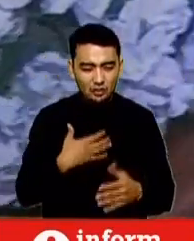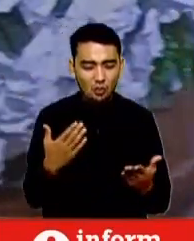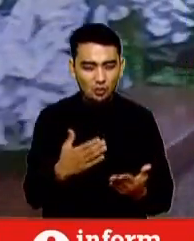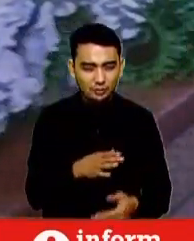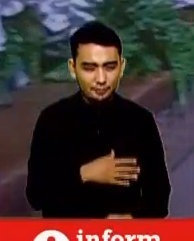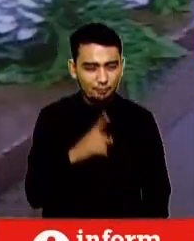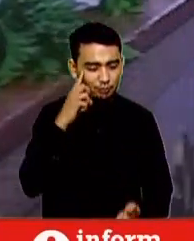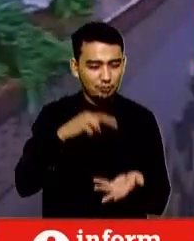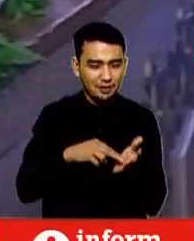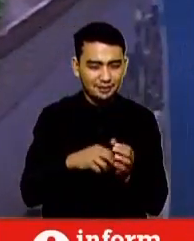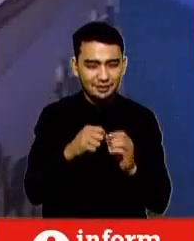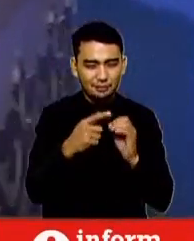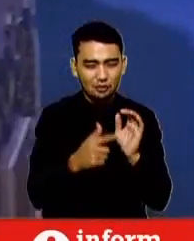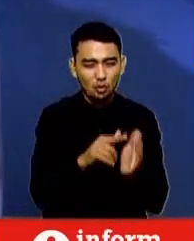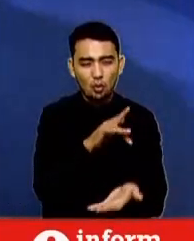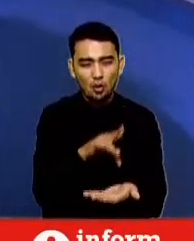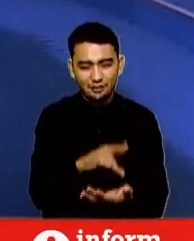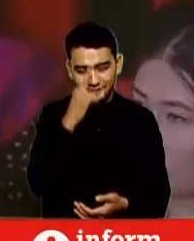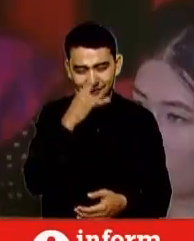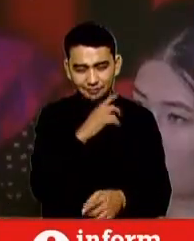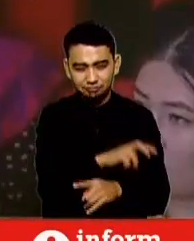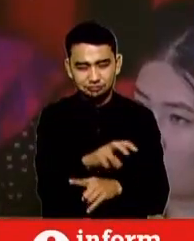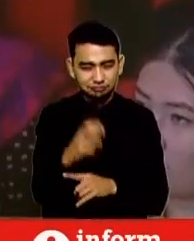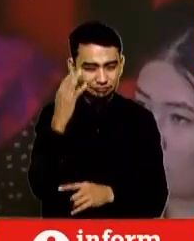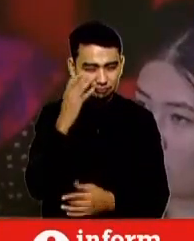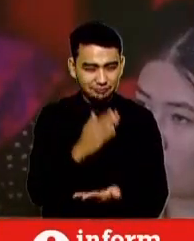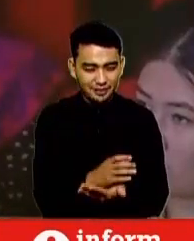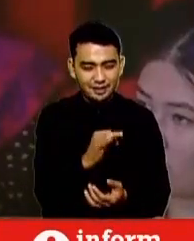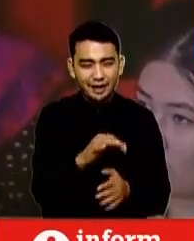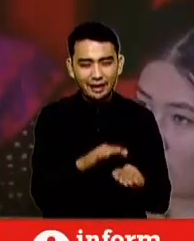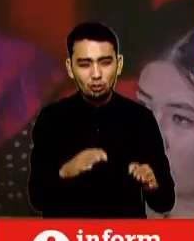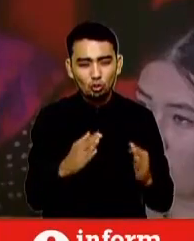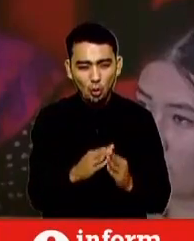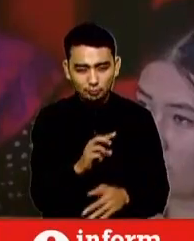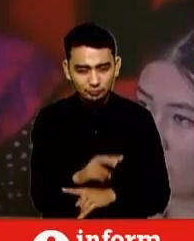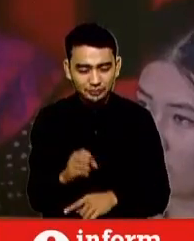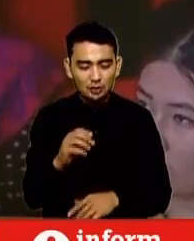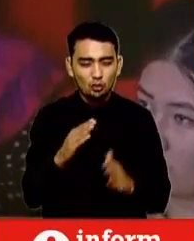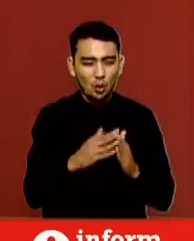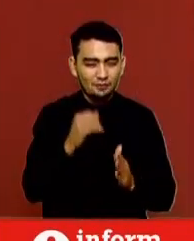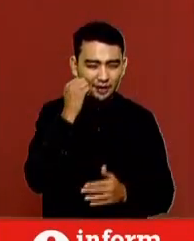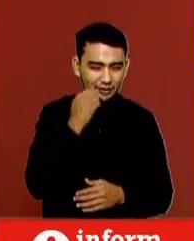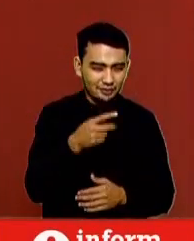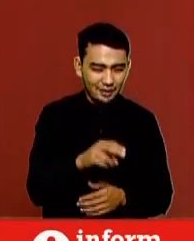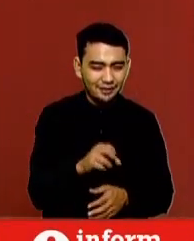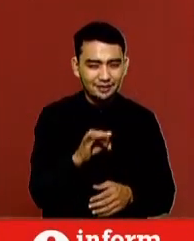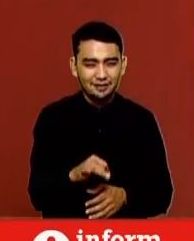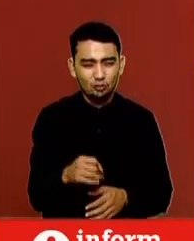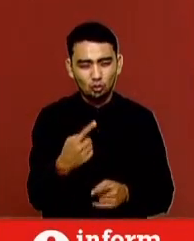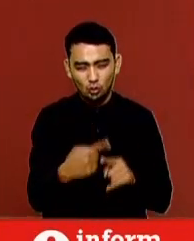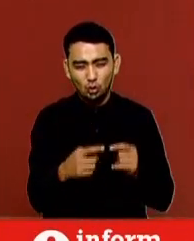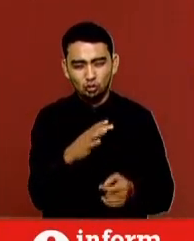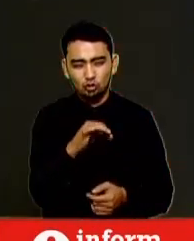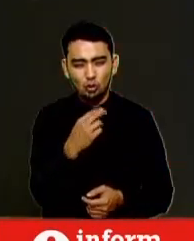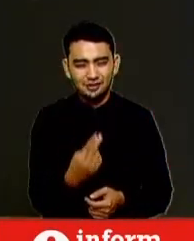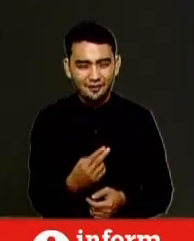в 17 городах Казахстана. Участники также в рамках проекта посетят детские дома, дома престарелых и другие социальные учреждения.